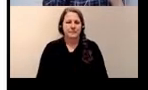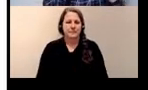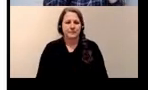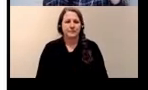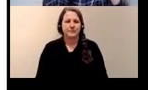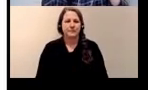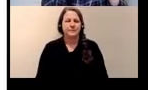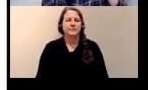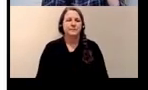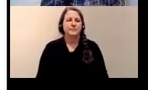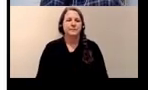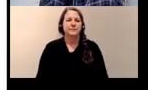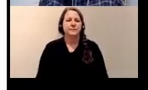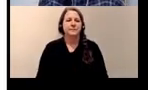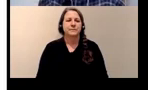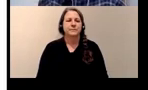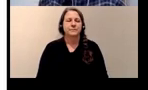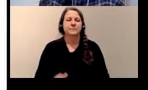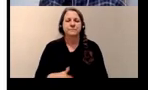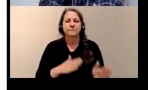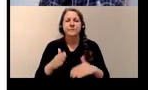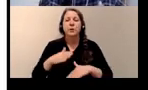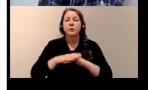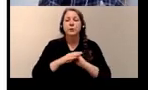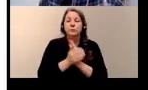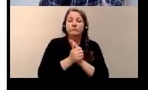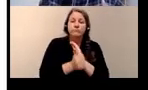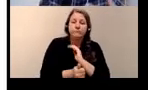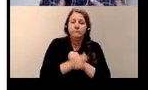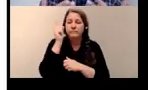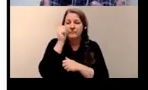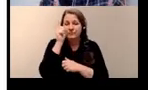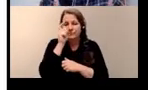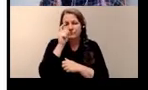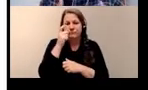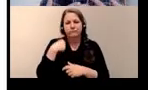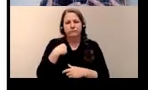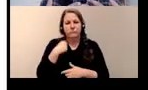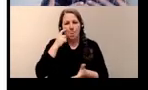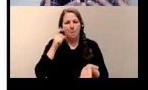En ce qui concerne l'expertise et l'apprentissage, c'est vrai qu'on a constaté le fait qu'il n'y avait pas forcément